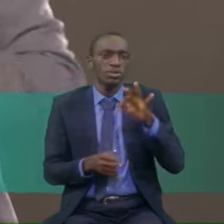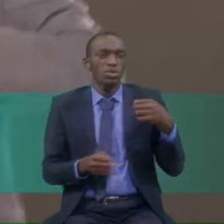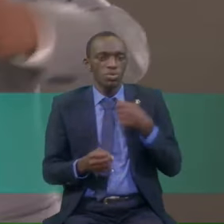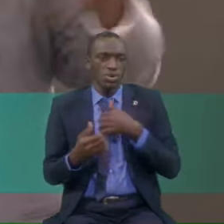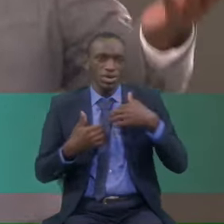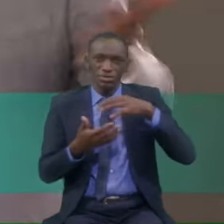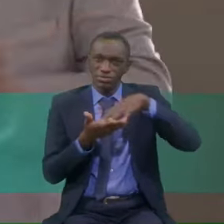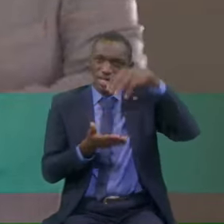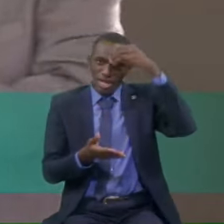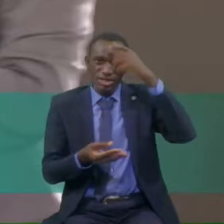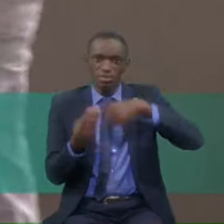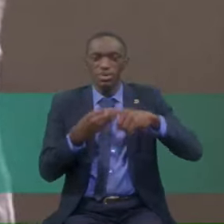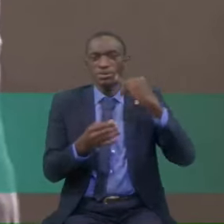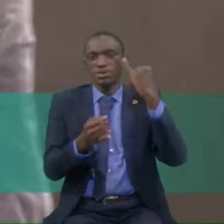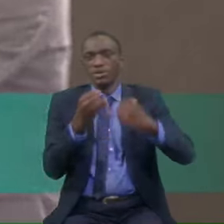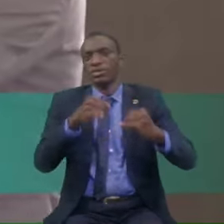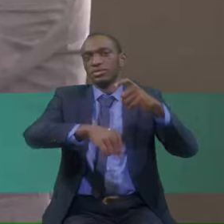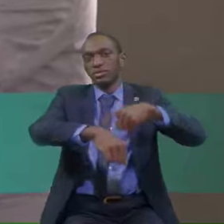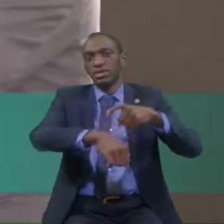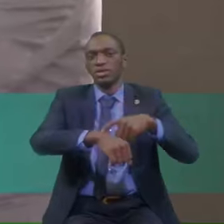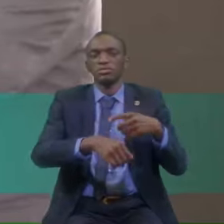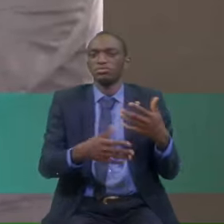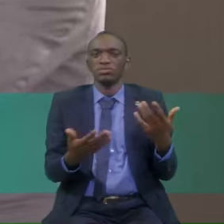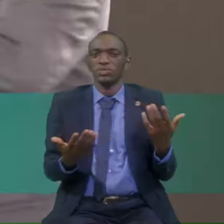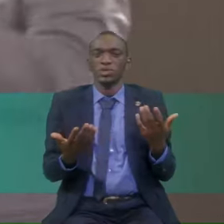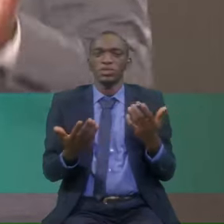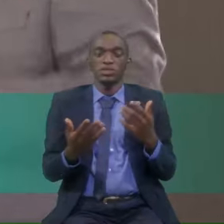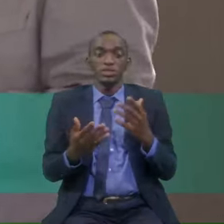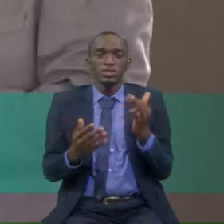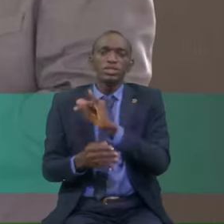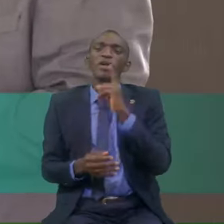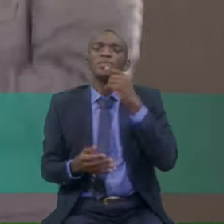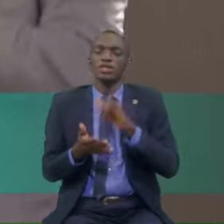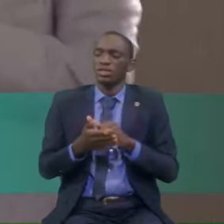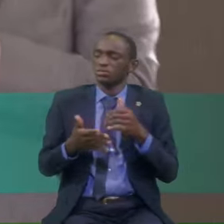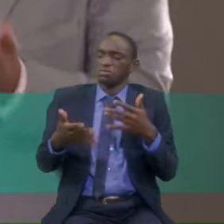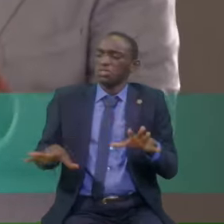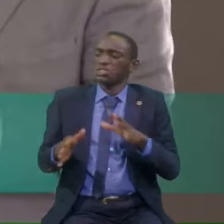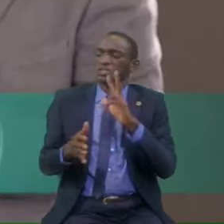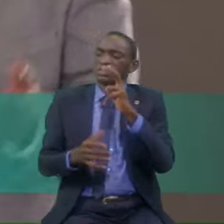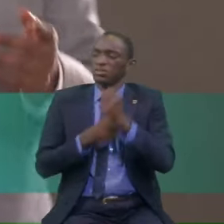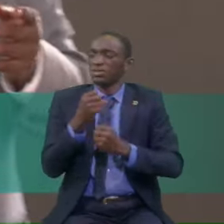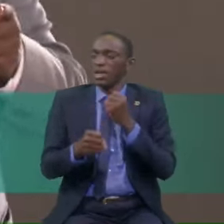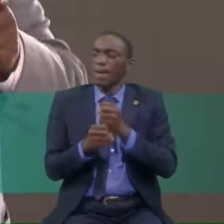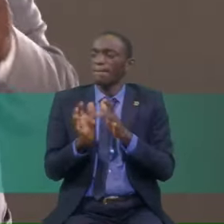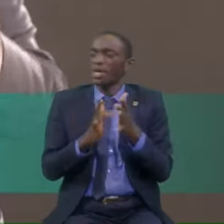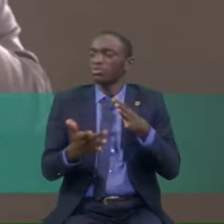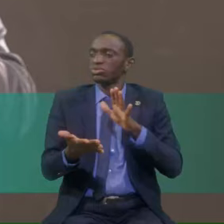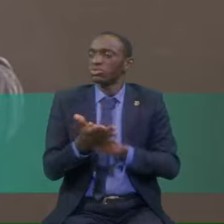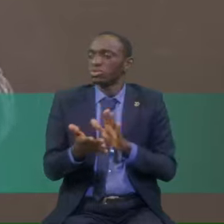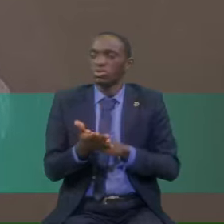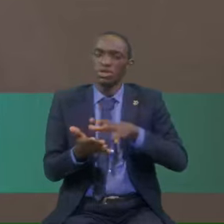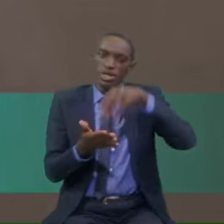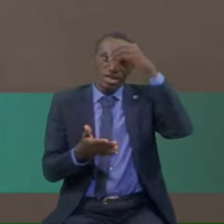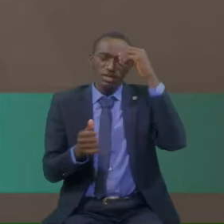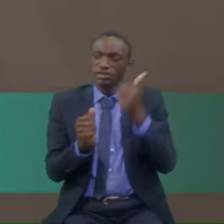l'eschatologie, les choses à venir? Ils disent que pendant les 3 ans et demi de l'école biblique, ils ont tout appris. Mais